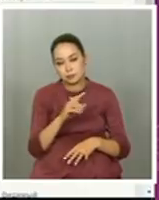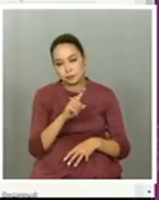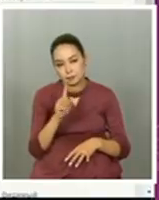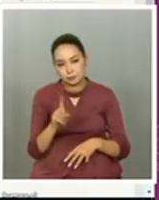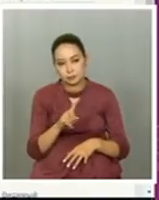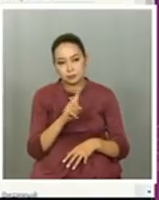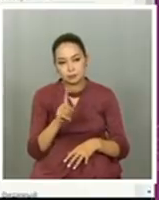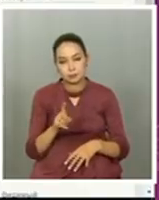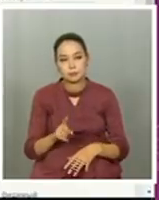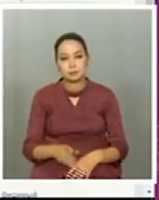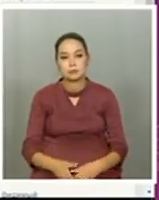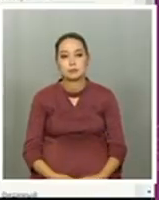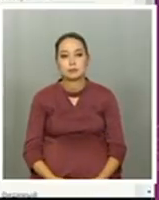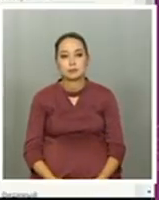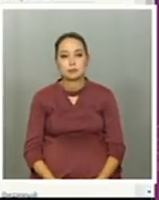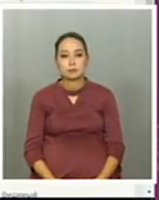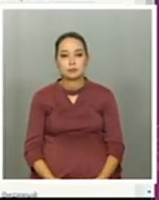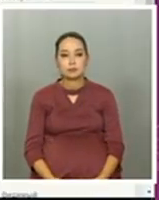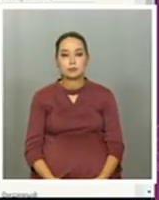органдарының логотиптері.